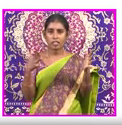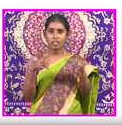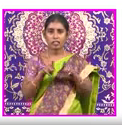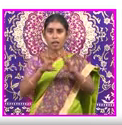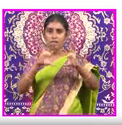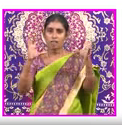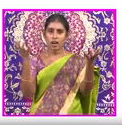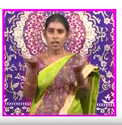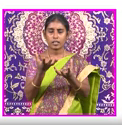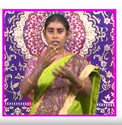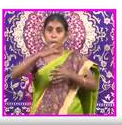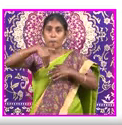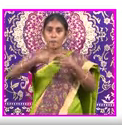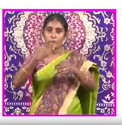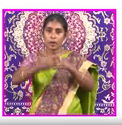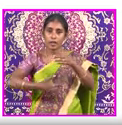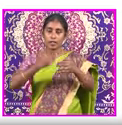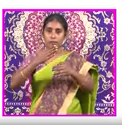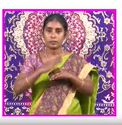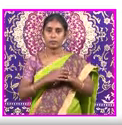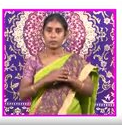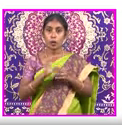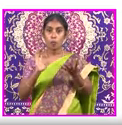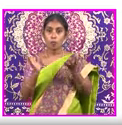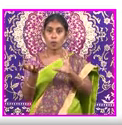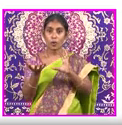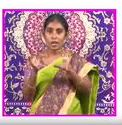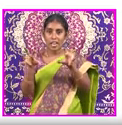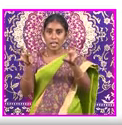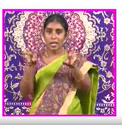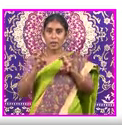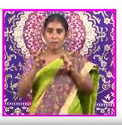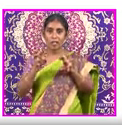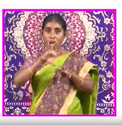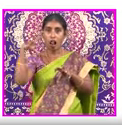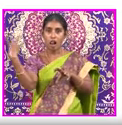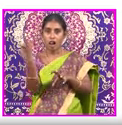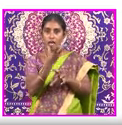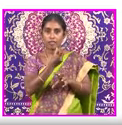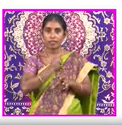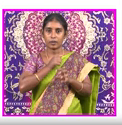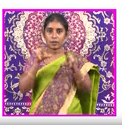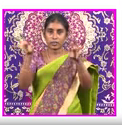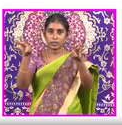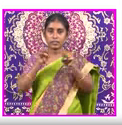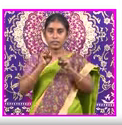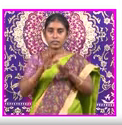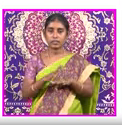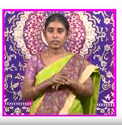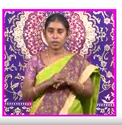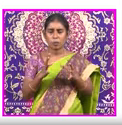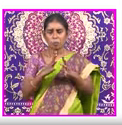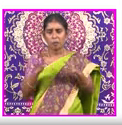வளிமண்டலமானது புவியின் ஈர்ப்பு விசை காரணமாக தன்னகத்தையே ஒட்டுமொத்த வளிமண்டலத்தையும் ஈர்த்துள்ளது. இது பறந்து விரிந்து காணப்படுகிறது.